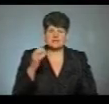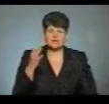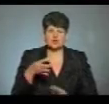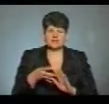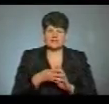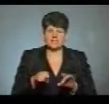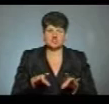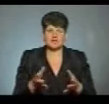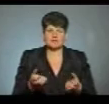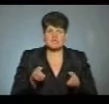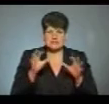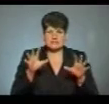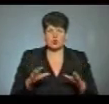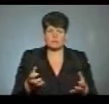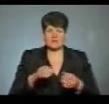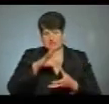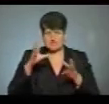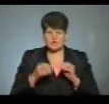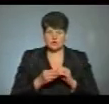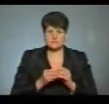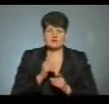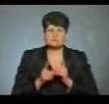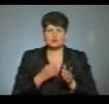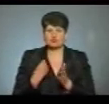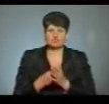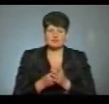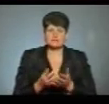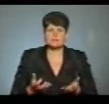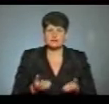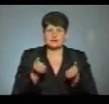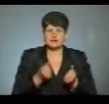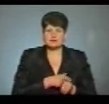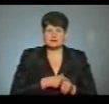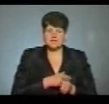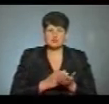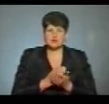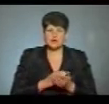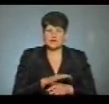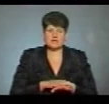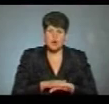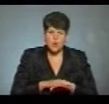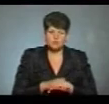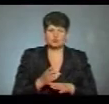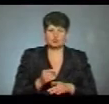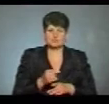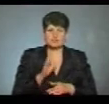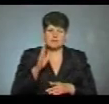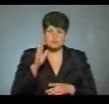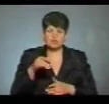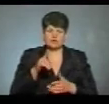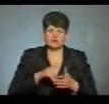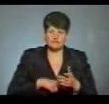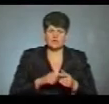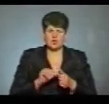За 249 рішення прийнято. Закон прийнятий в цілому. Зміни до бюджету підтримали депутати від «Слуги народу», депутатські групи «За майбутнє» і «Довіра» та